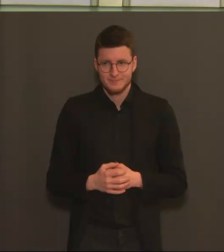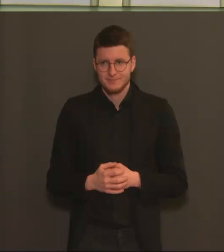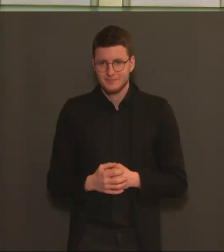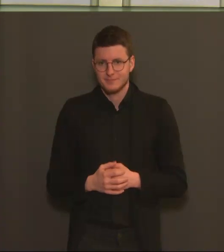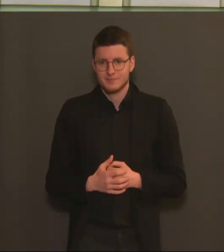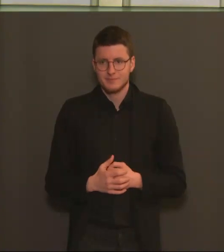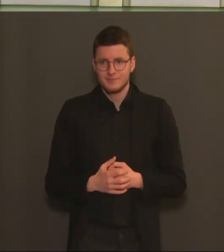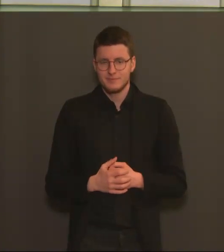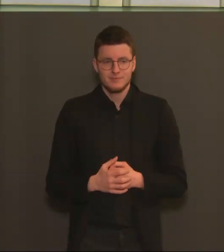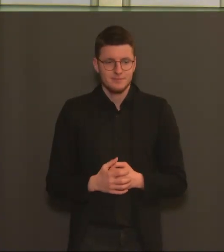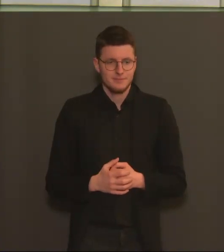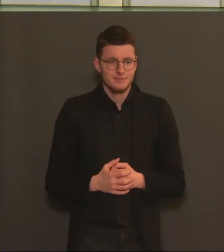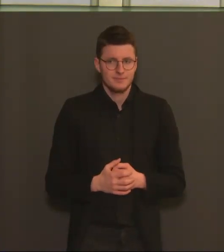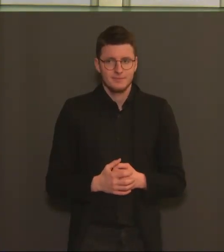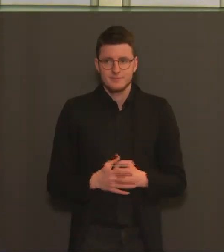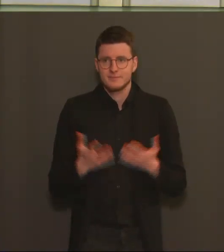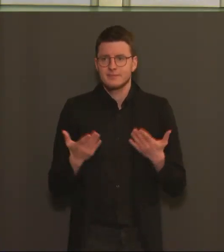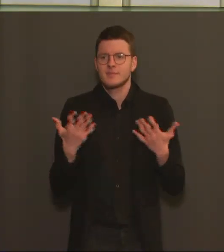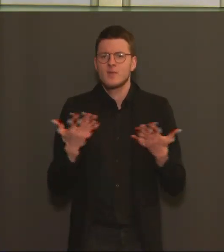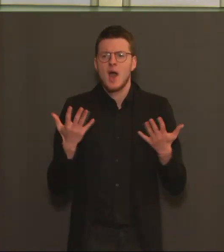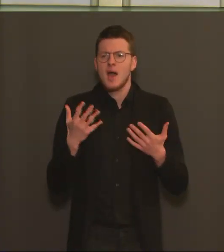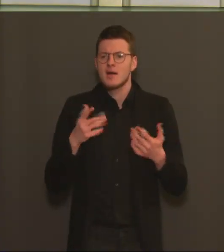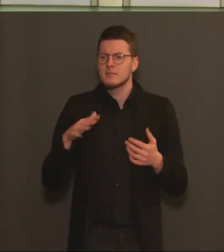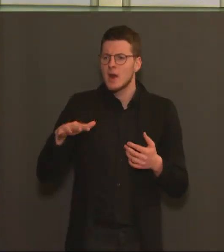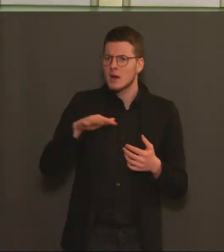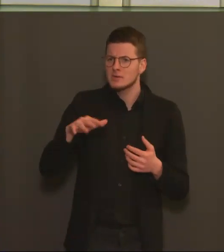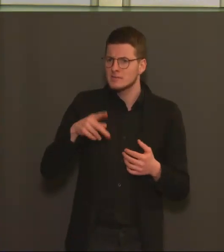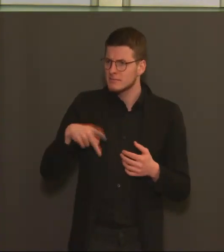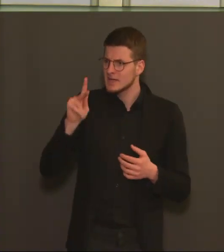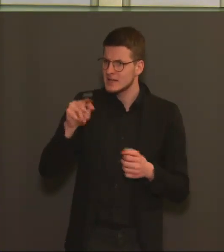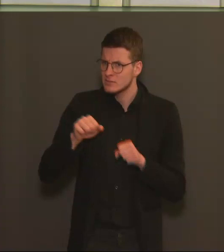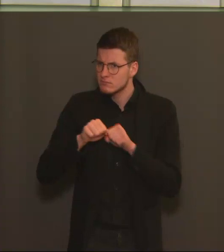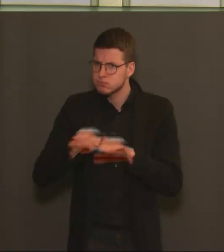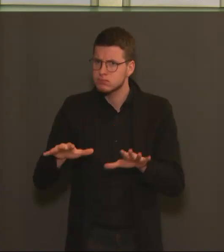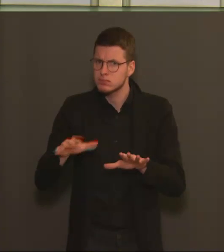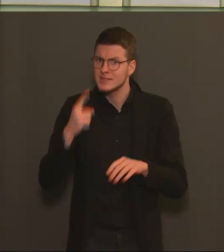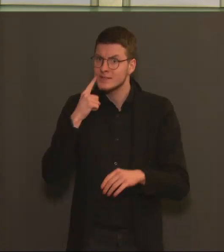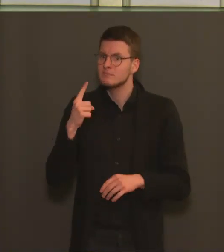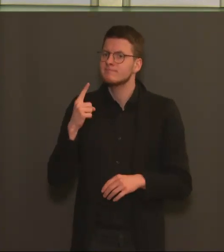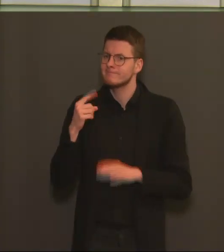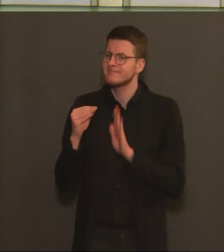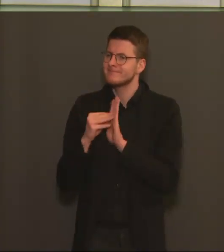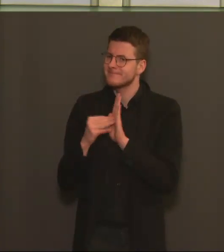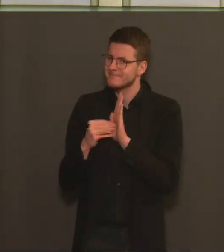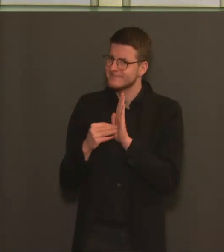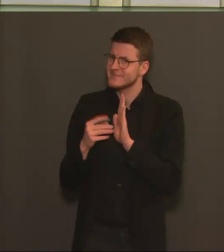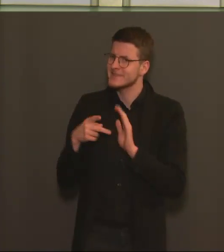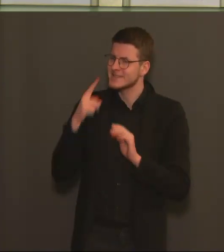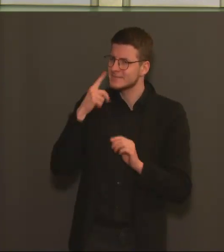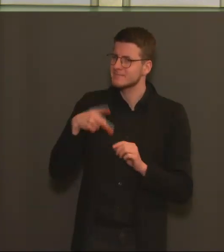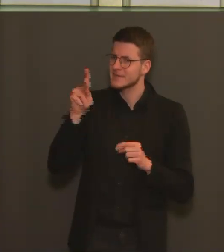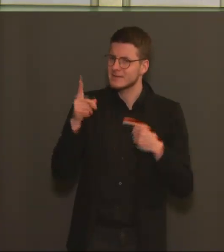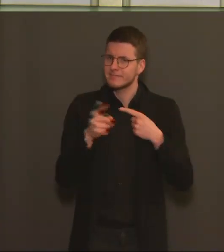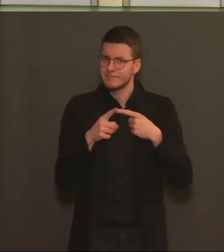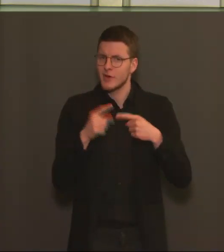Het merendeel van de uitbraken die gerapporteerd worden momenteel vastgesteld op de werkplaats.